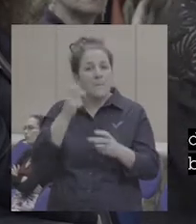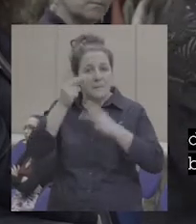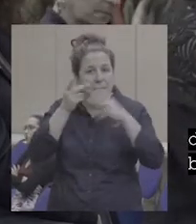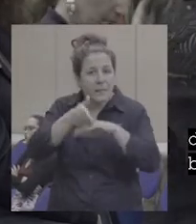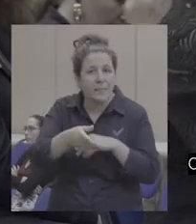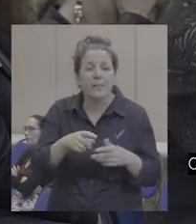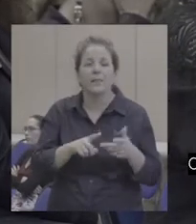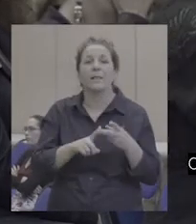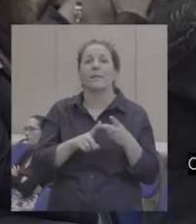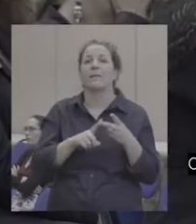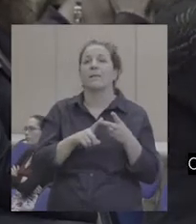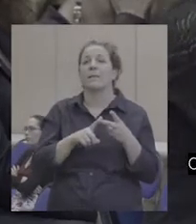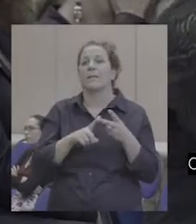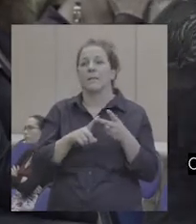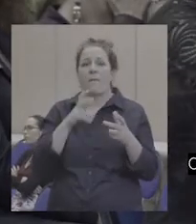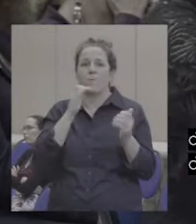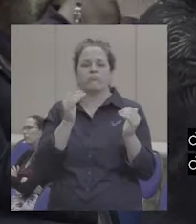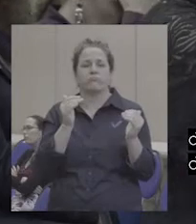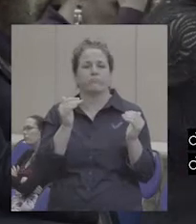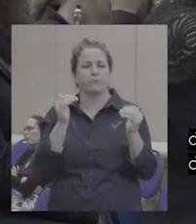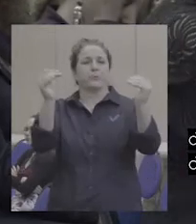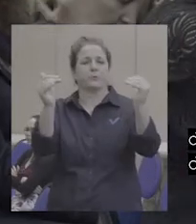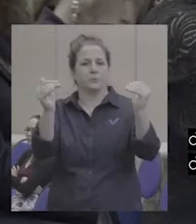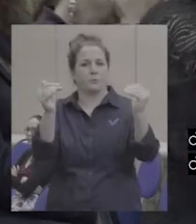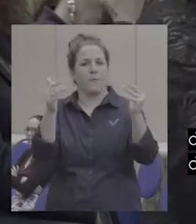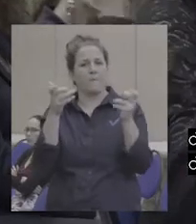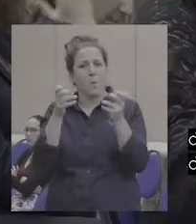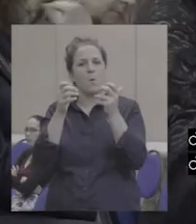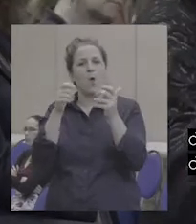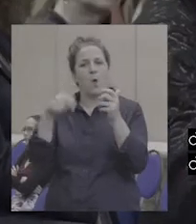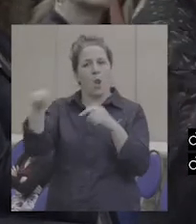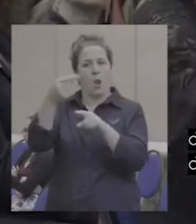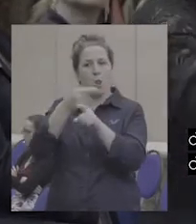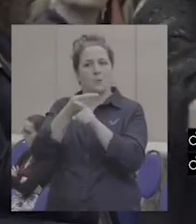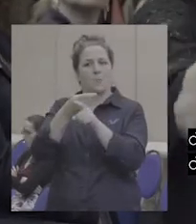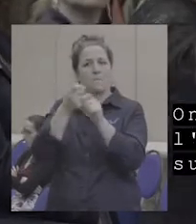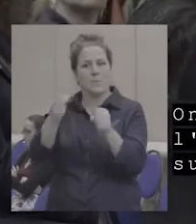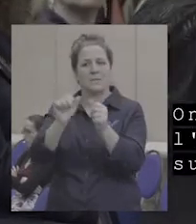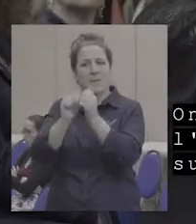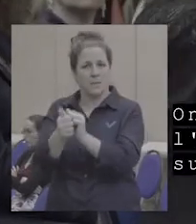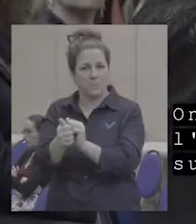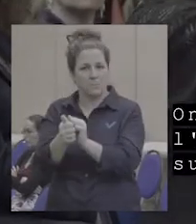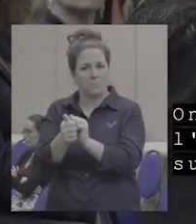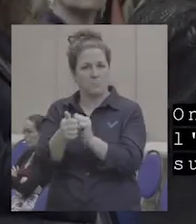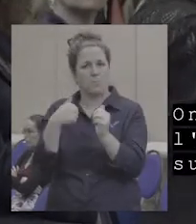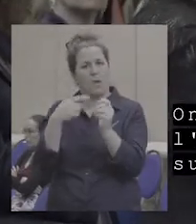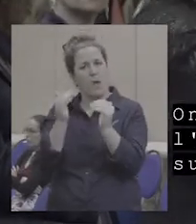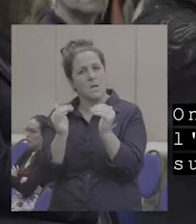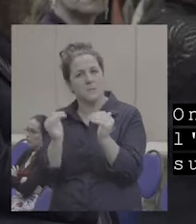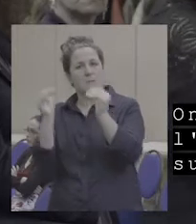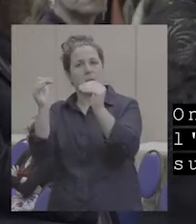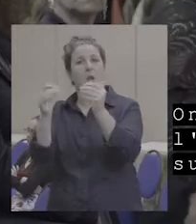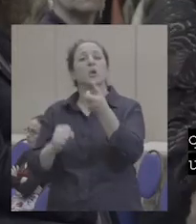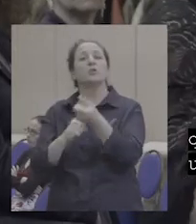à la visitabilité. On vise au-dessus de ça, donc vraiment l'adaptabilité des logements. On va pousser un cran au-dessus de